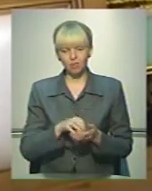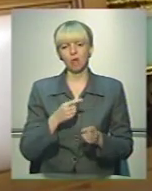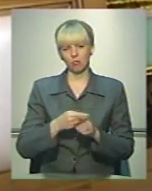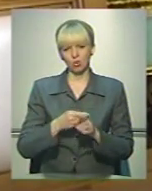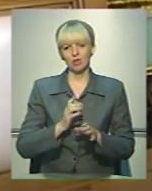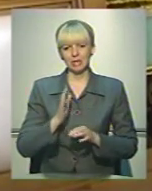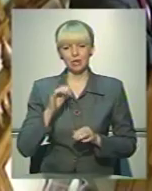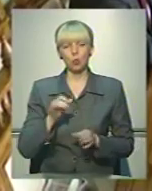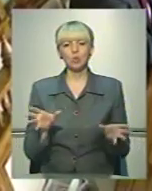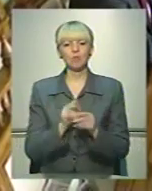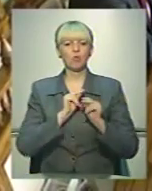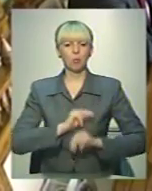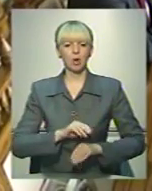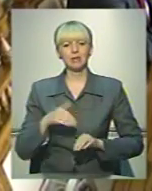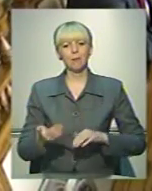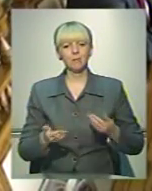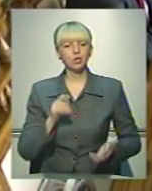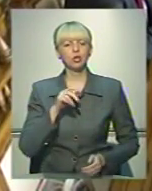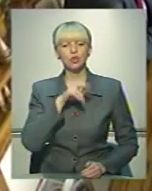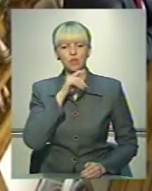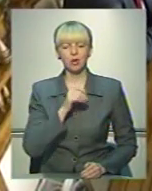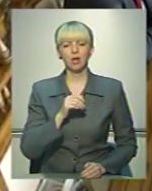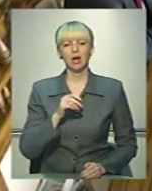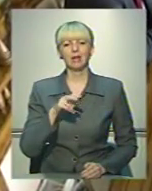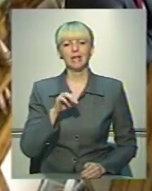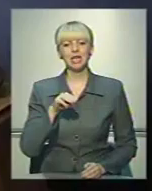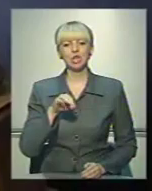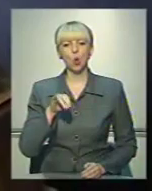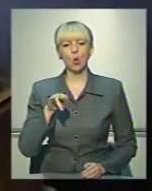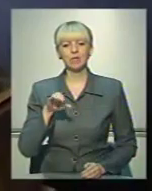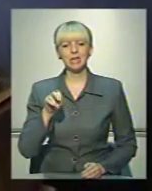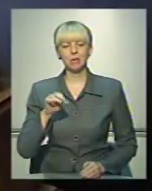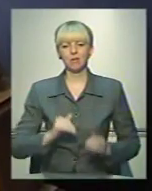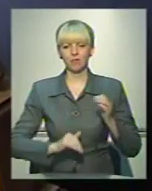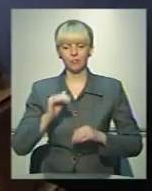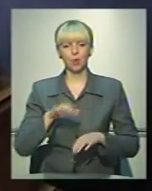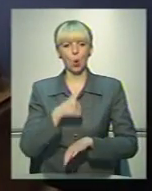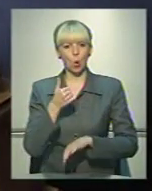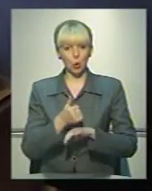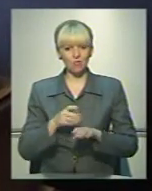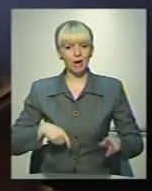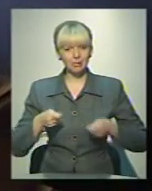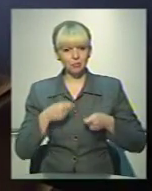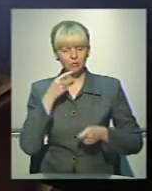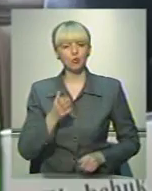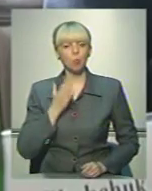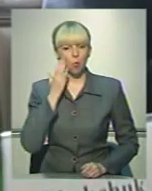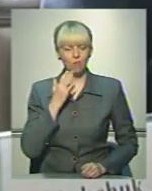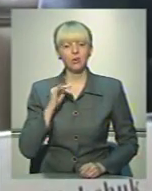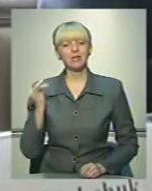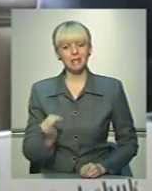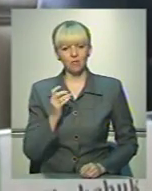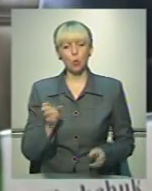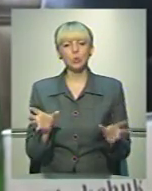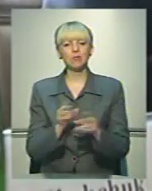позитивну тенденцію у співпраці між чернівецькими та литовськими вишами. Голова Чернівецької облдержадміністрації зазначив, що Буковина